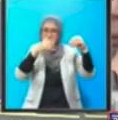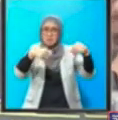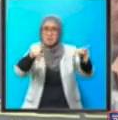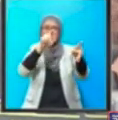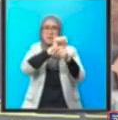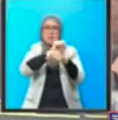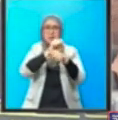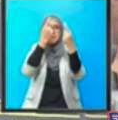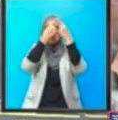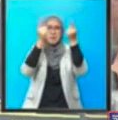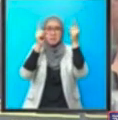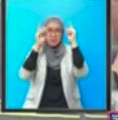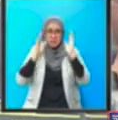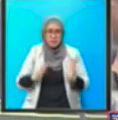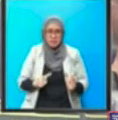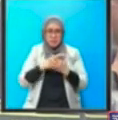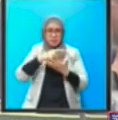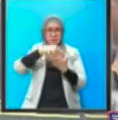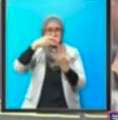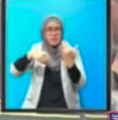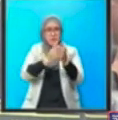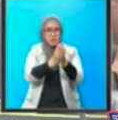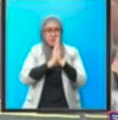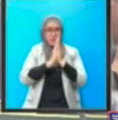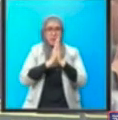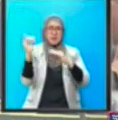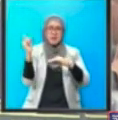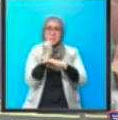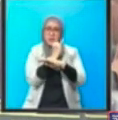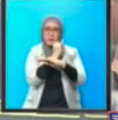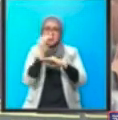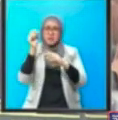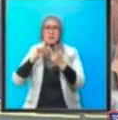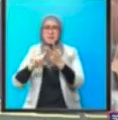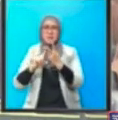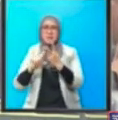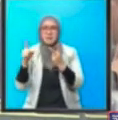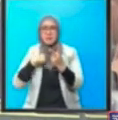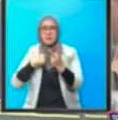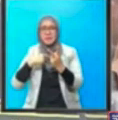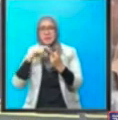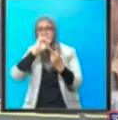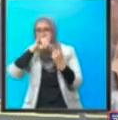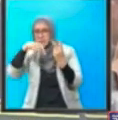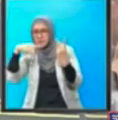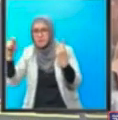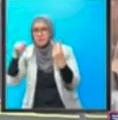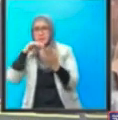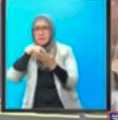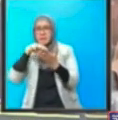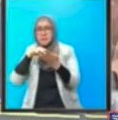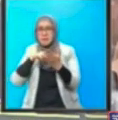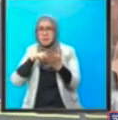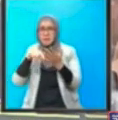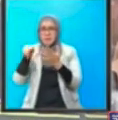oleh industri dan pengeluaran gaduan oleh Isyu pengajian tinggi pada masa ini dapat diatasi